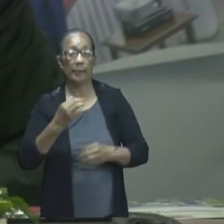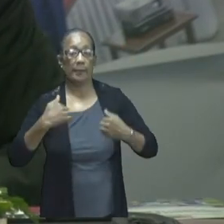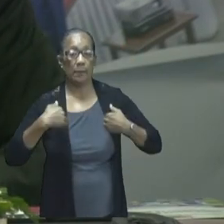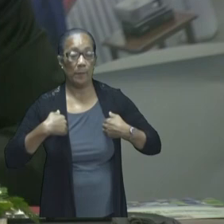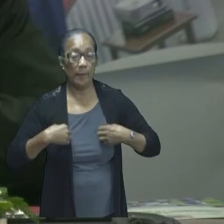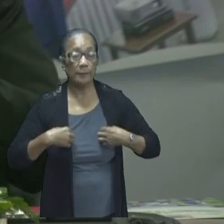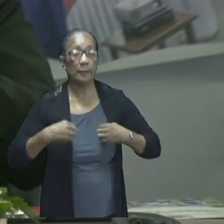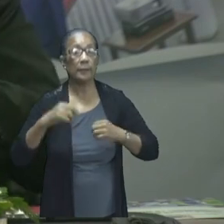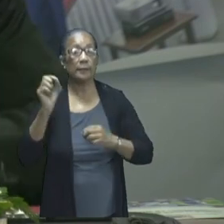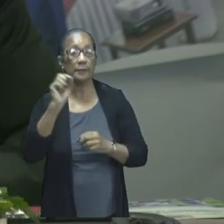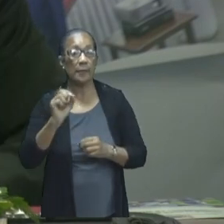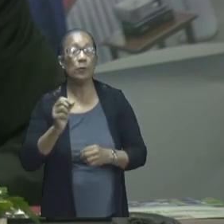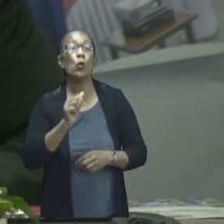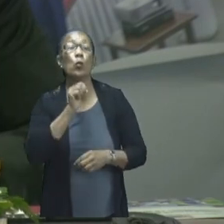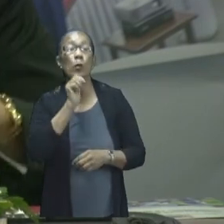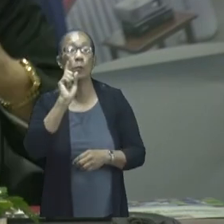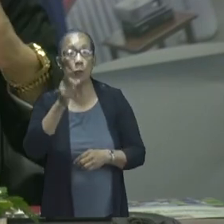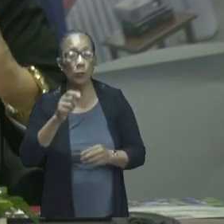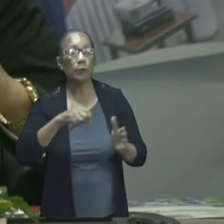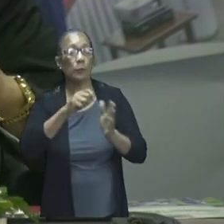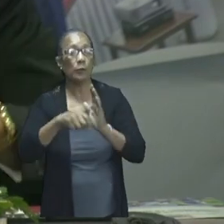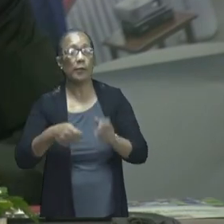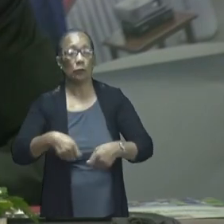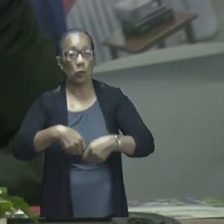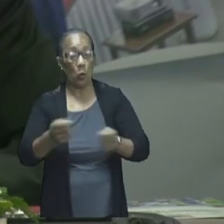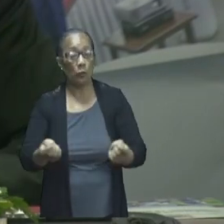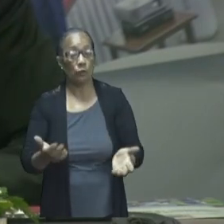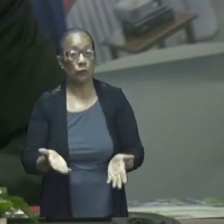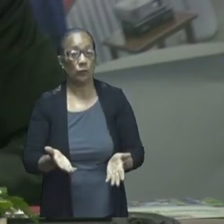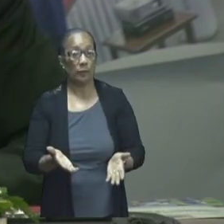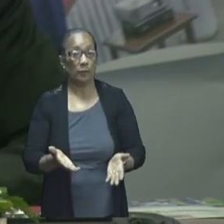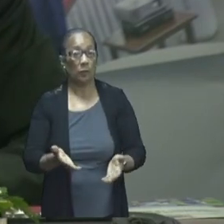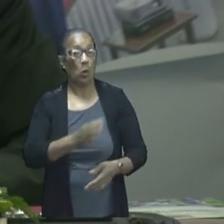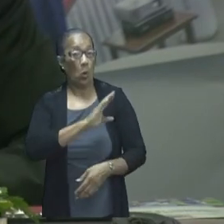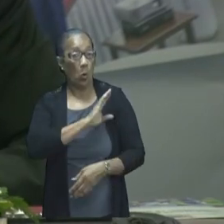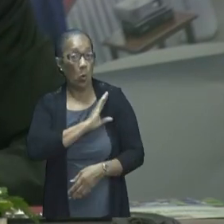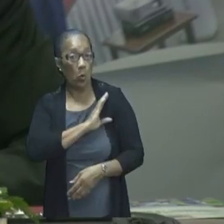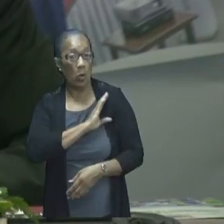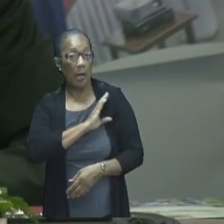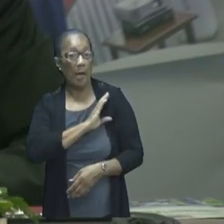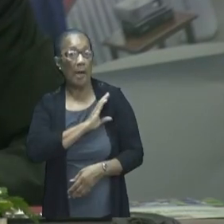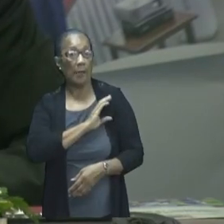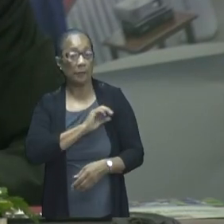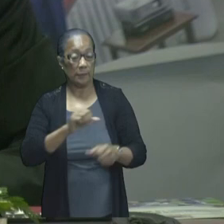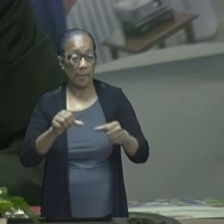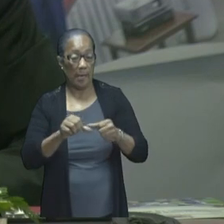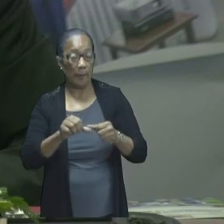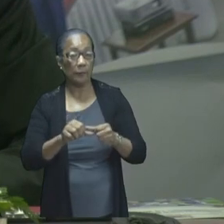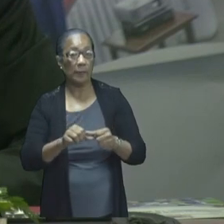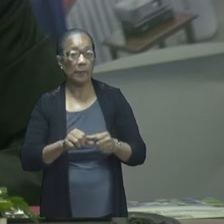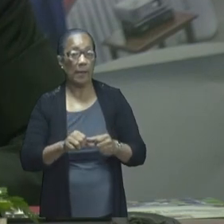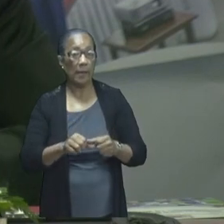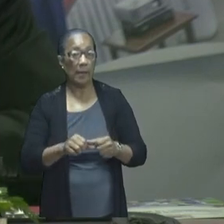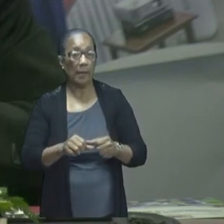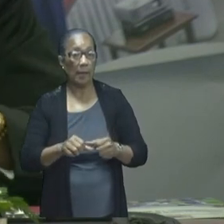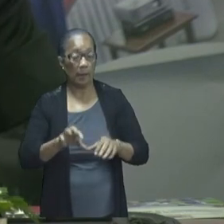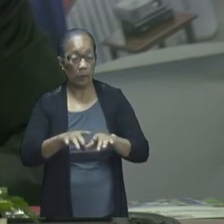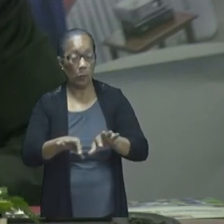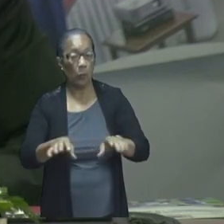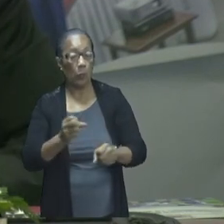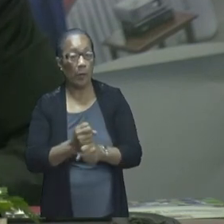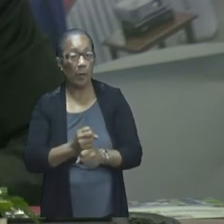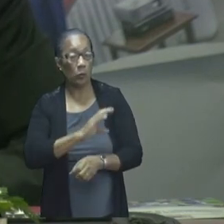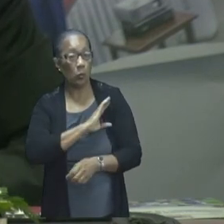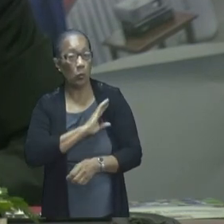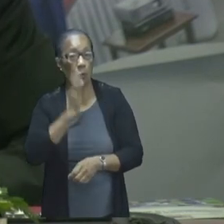de projecten uitvoeren ja dan hebben we daar onze ambtenarenapparaat daarvoor hebben onze surinamers